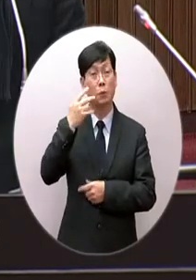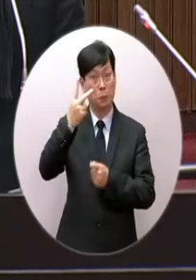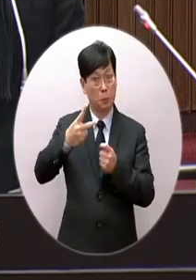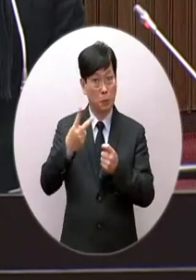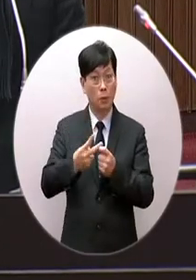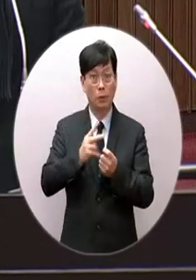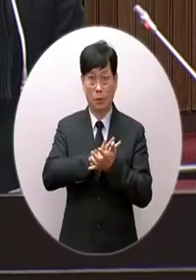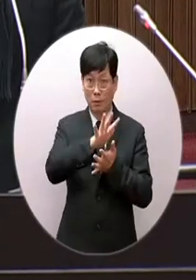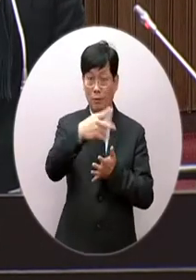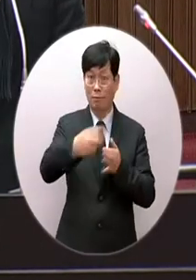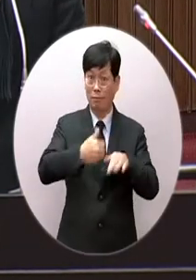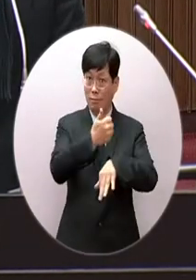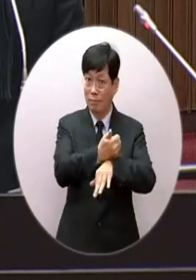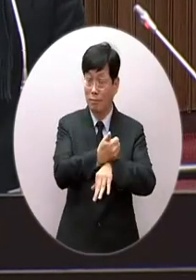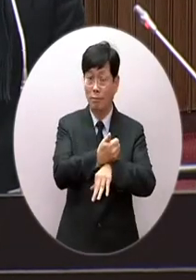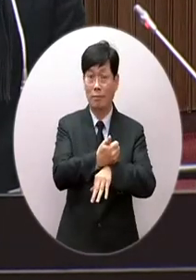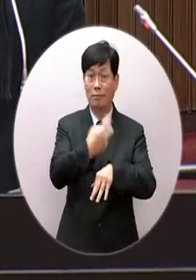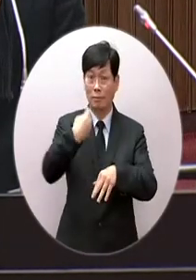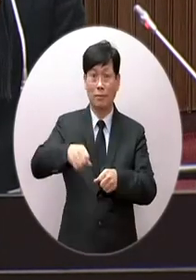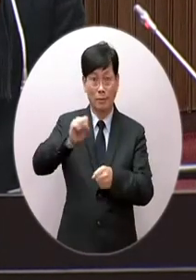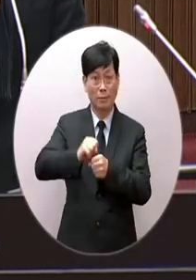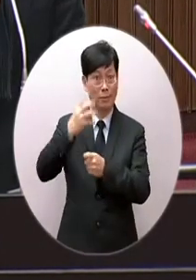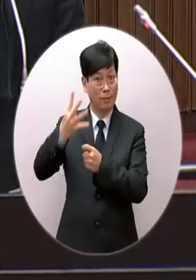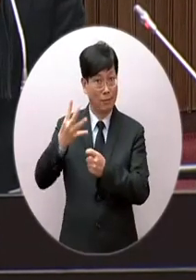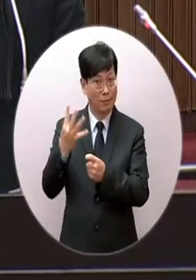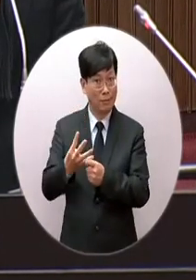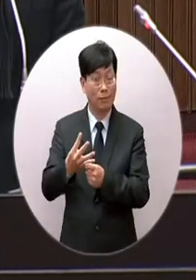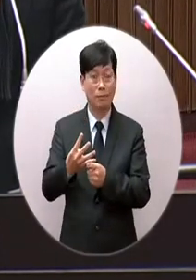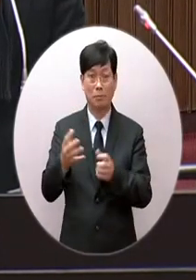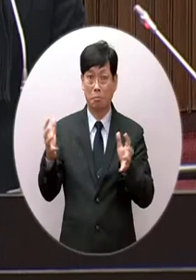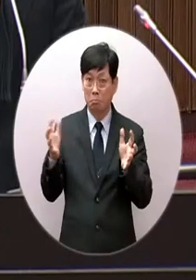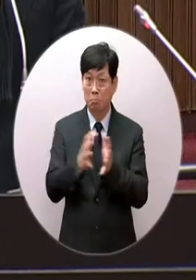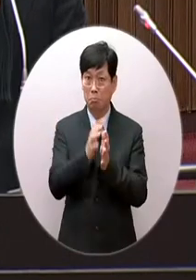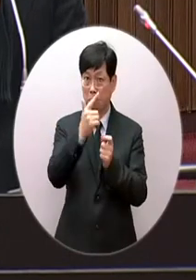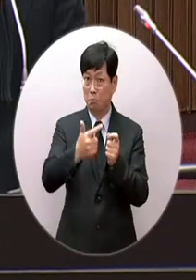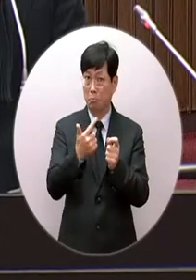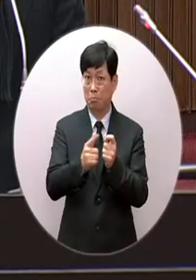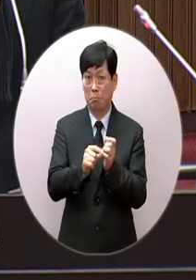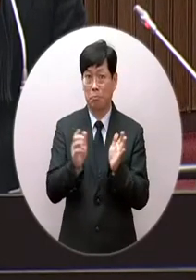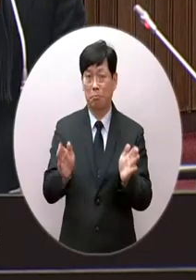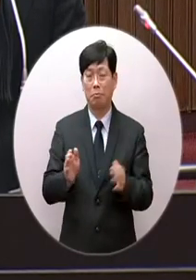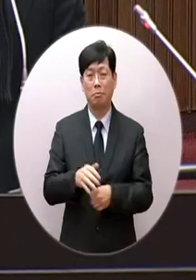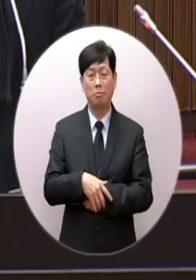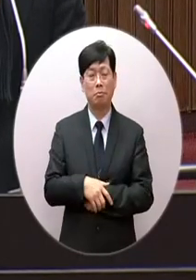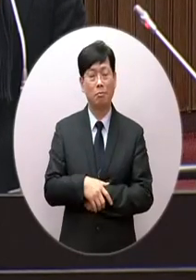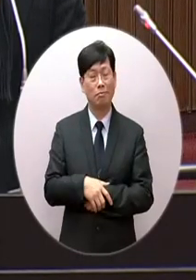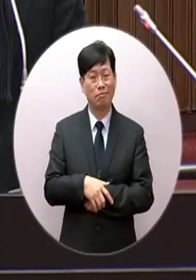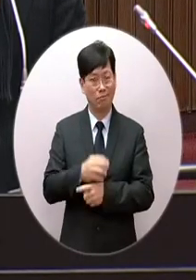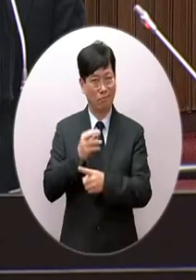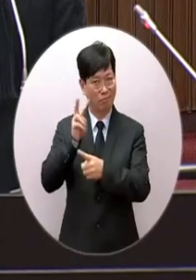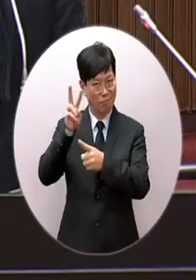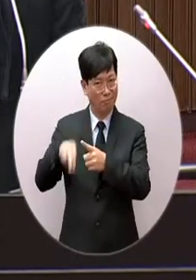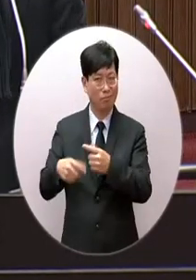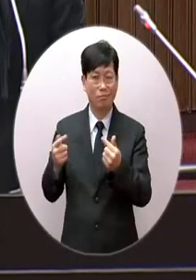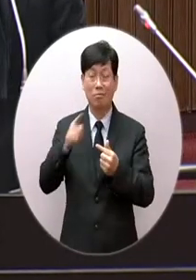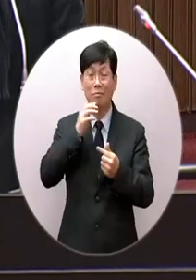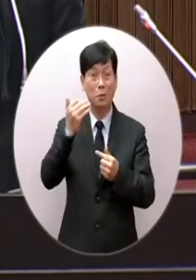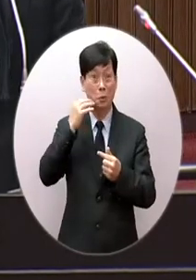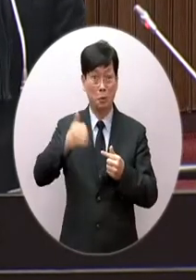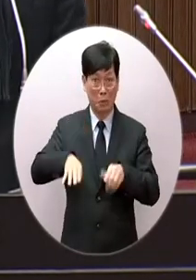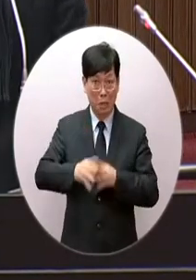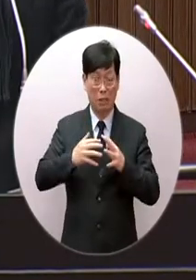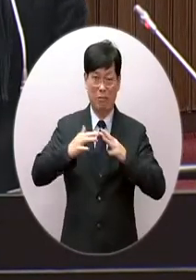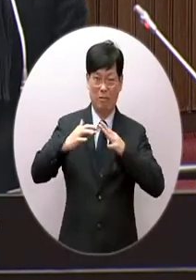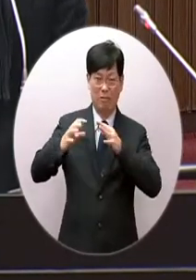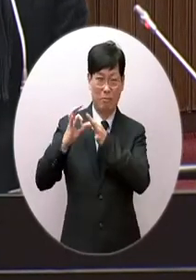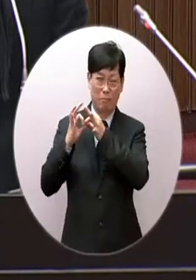年在未来的任期再加四年的话，就是六年的时间。那看样子啊，这个贸易如果是打